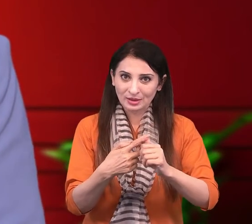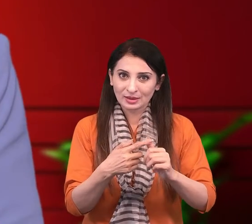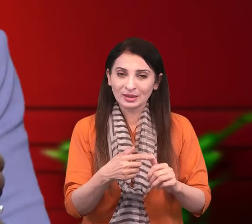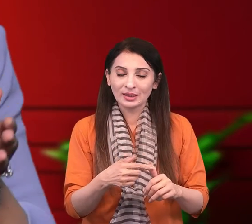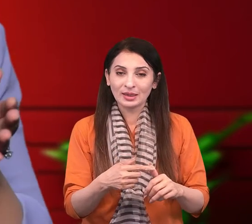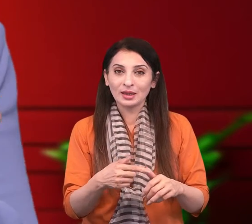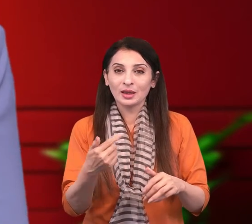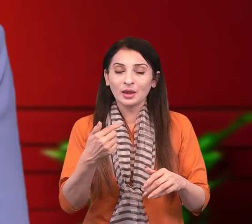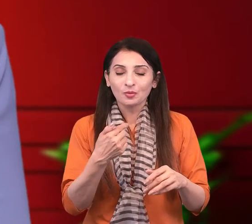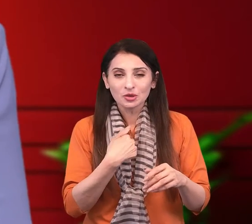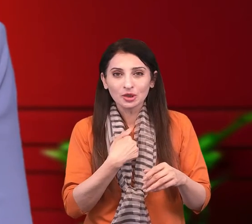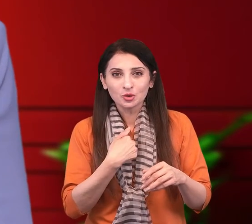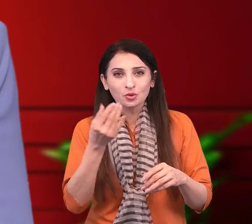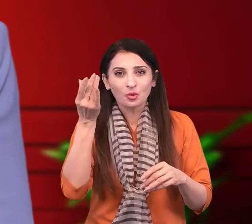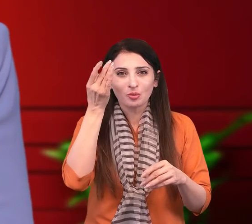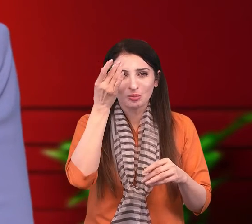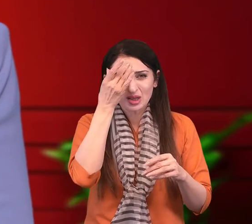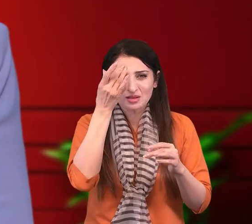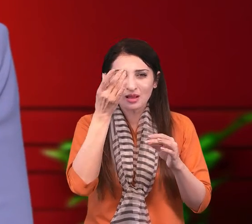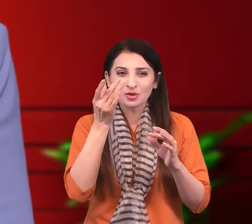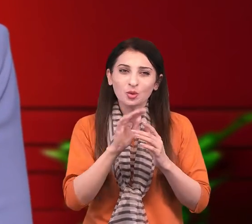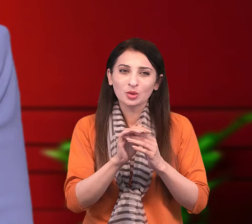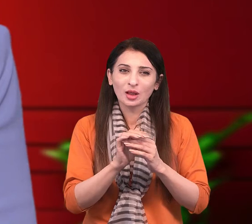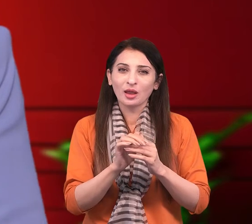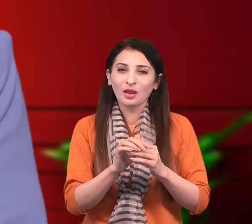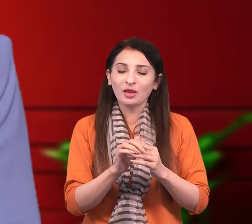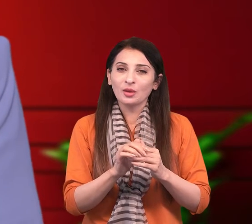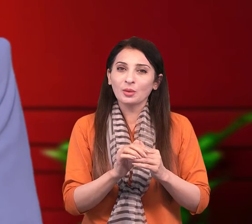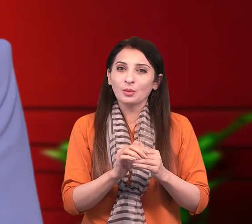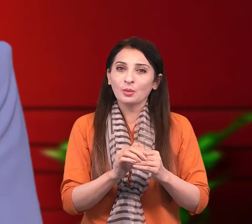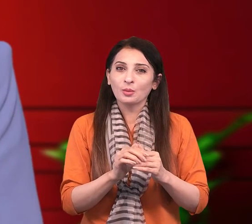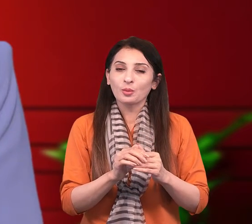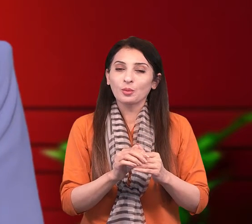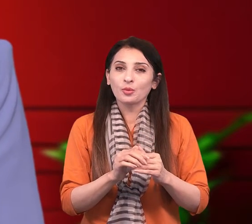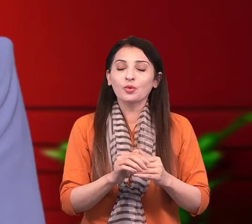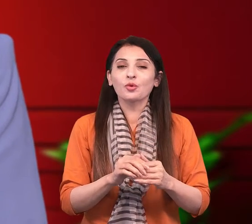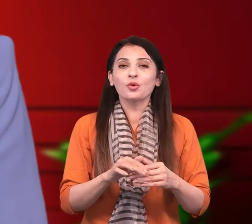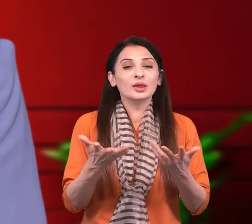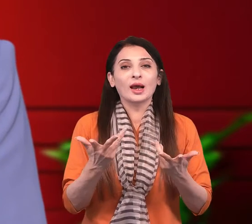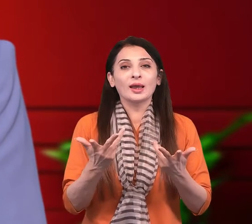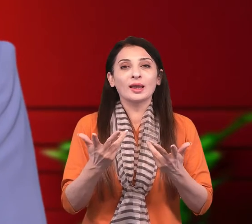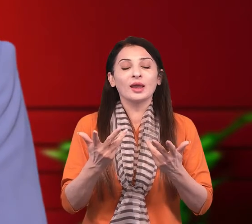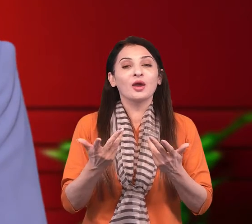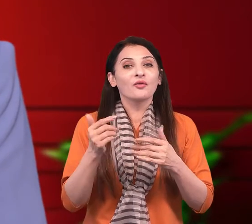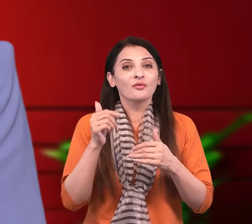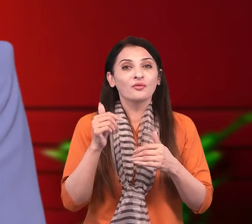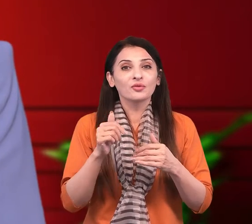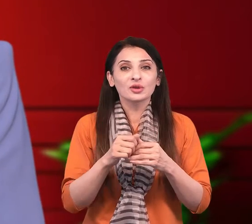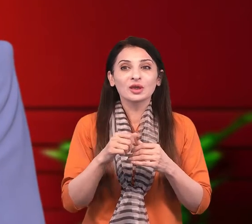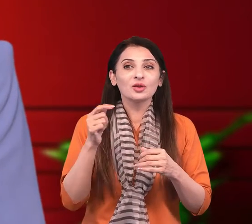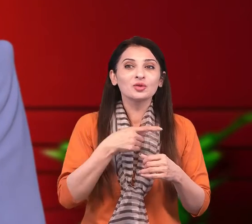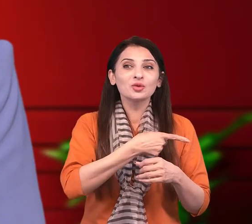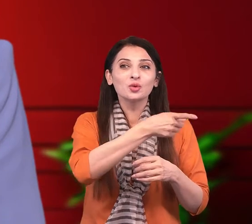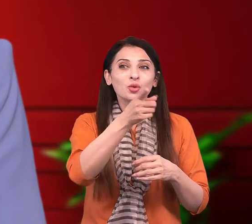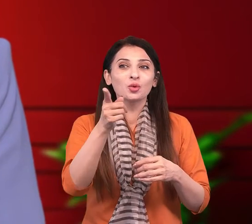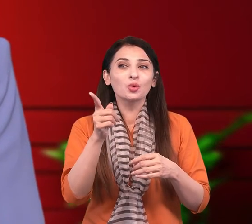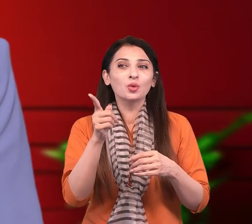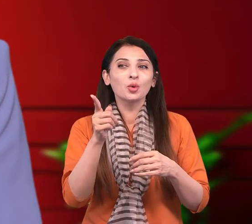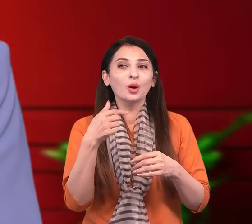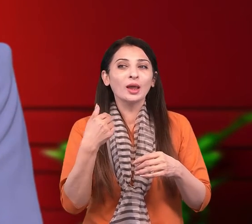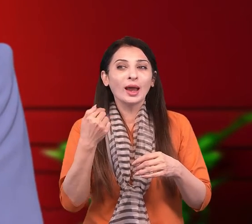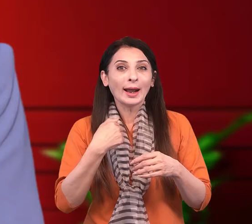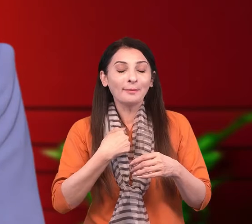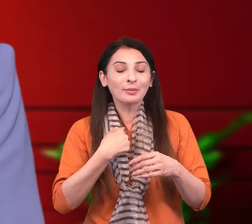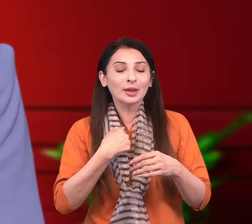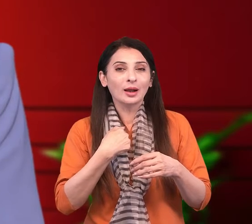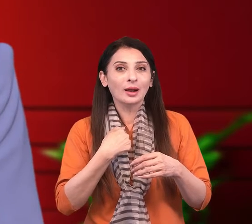फील उसको एक वर्ड में सम अप करना मुश्किल होगा, बट आई थिंक मोस्ट पीपल सफ़र फ्रॉम एन